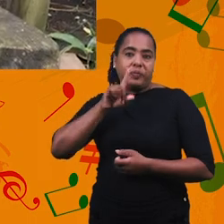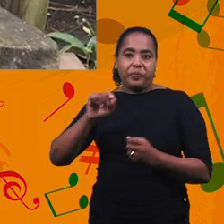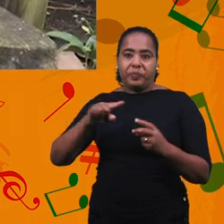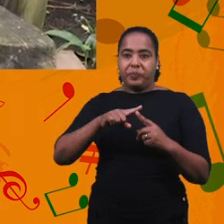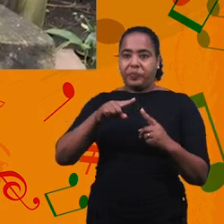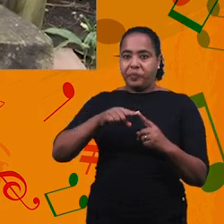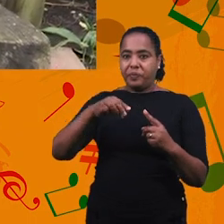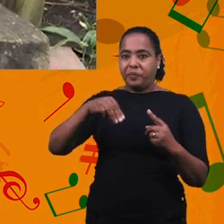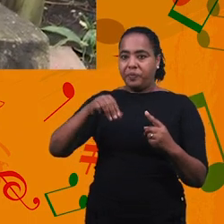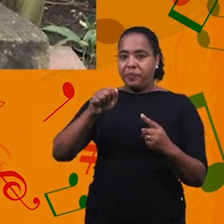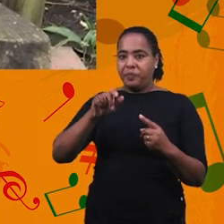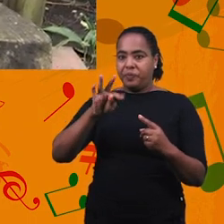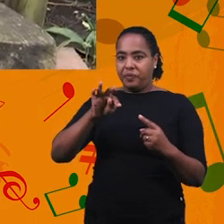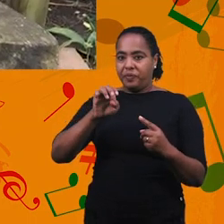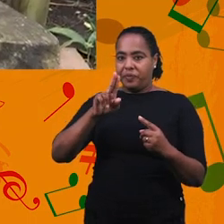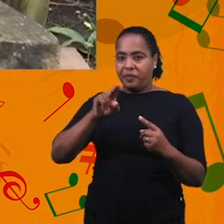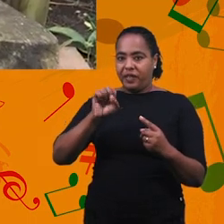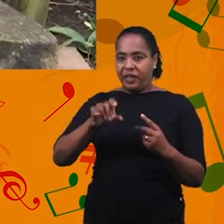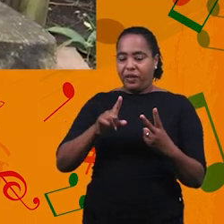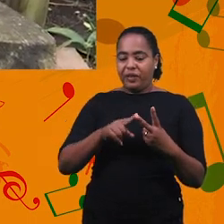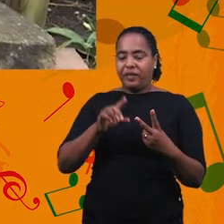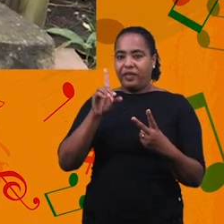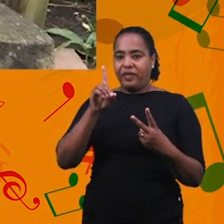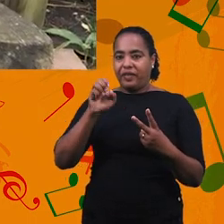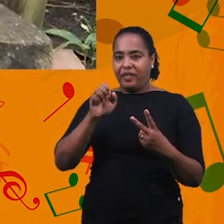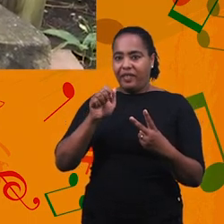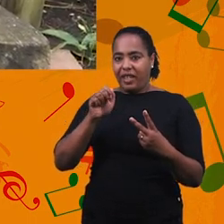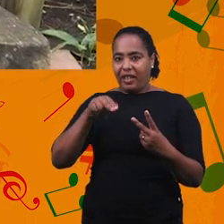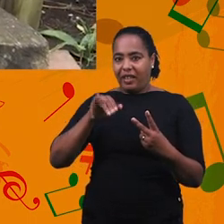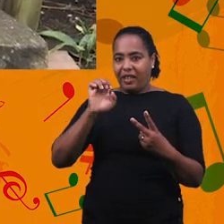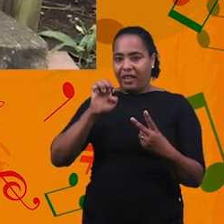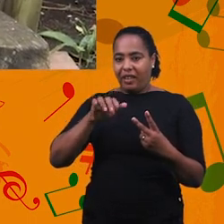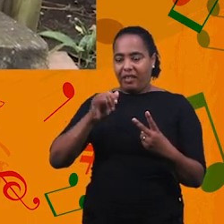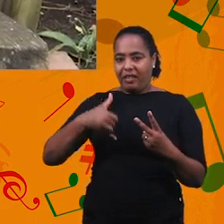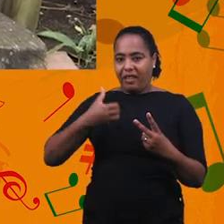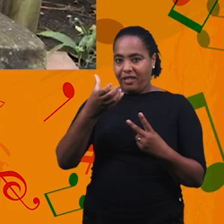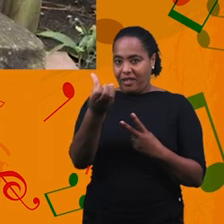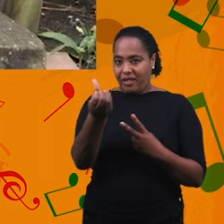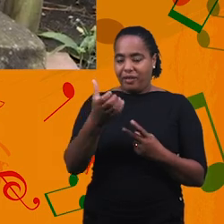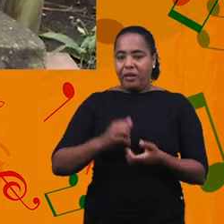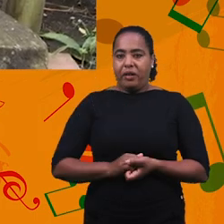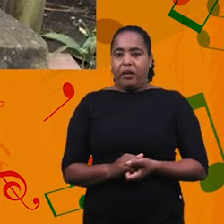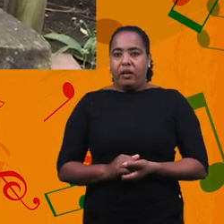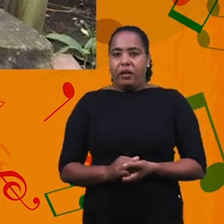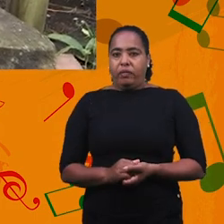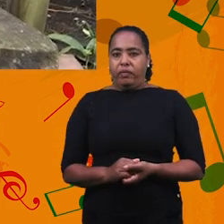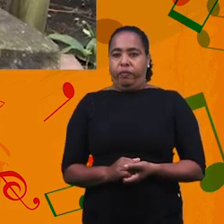ans, et Daniel, de 6 ans. E Daniela, de 6 anos.